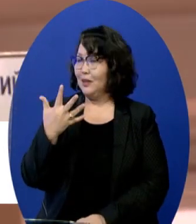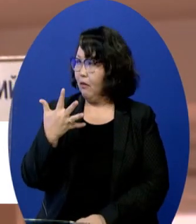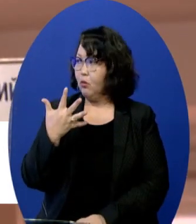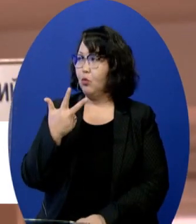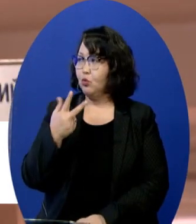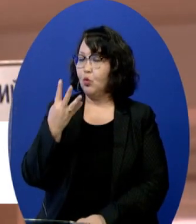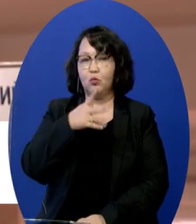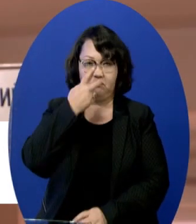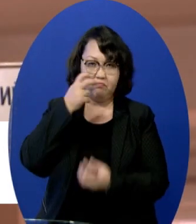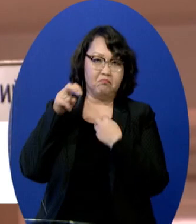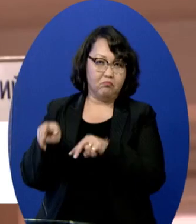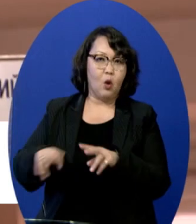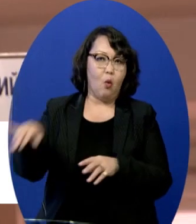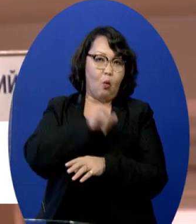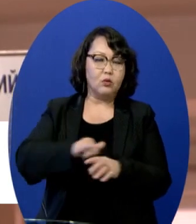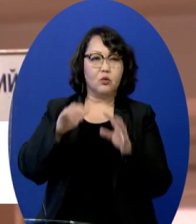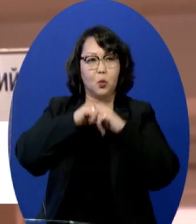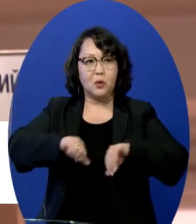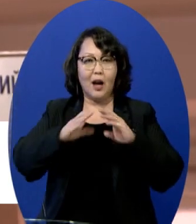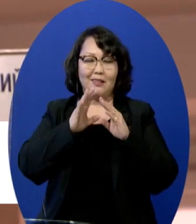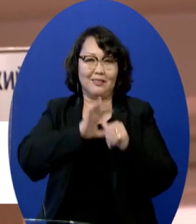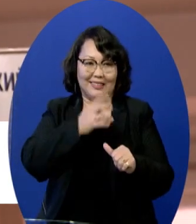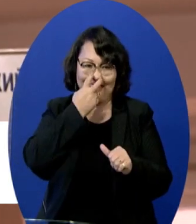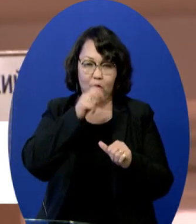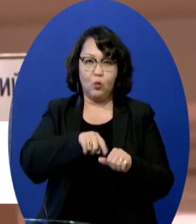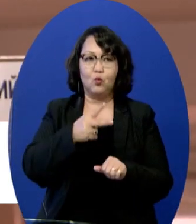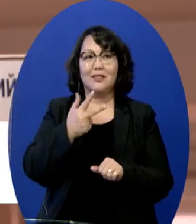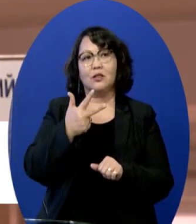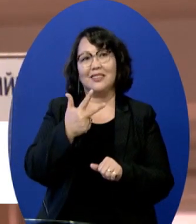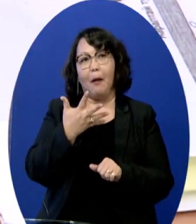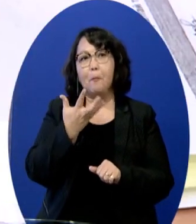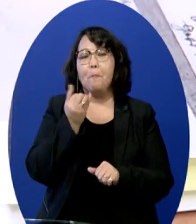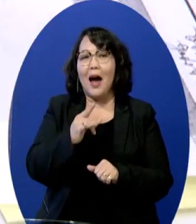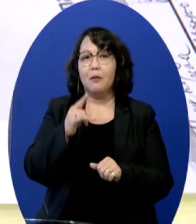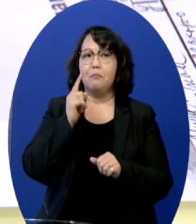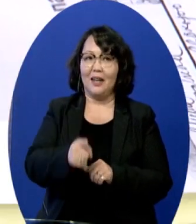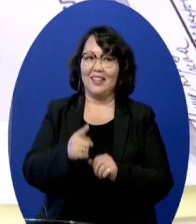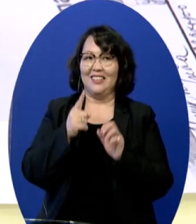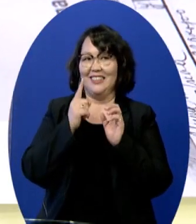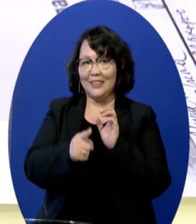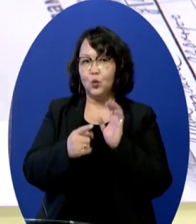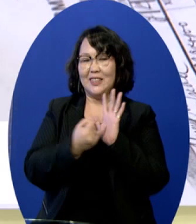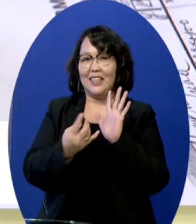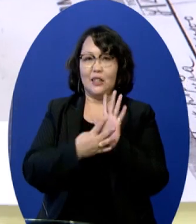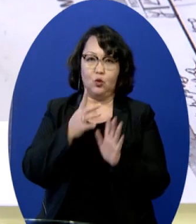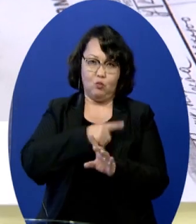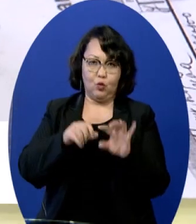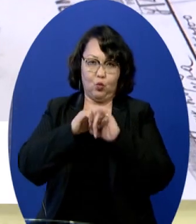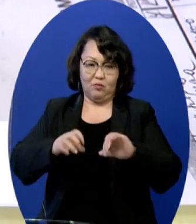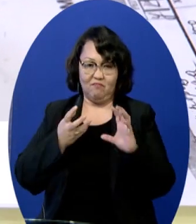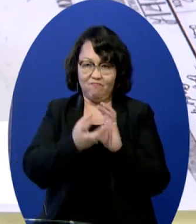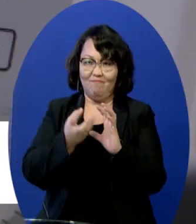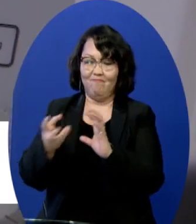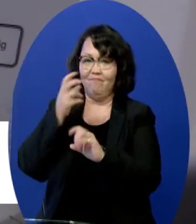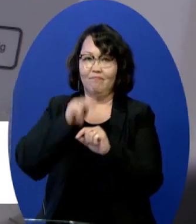хэмжээнд тусгаарлан ажиглах 35 байр ажиллаж энд 1169 хүнийг бол тусгаарлсан. За амьсгалын замын халдвар томоо